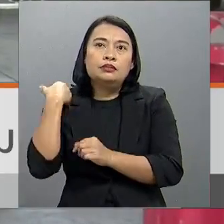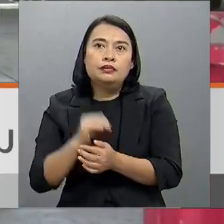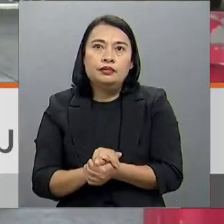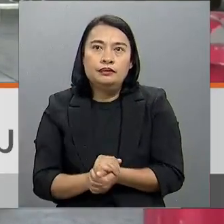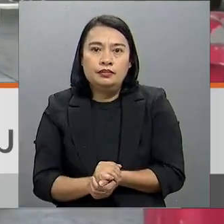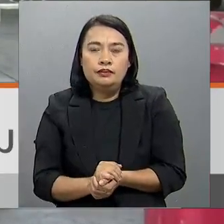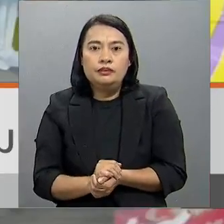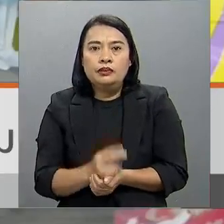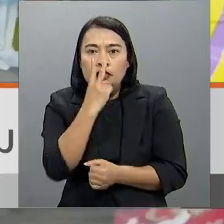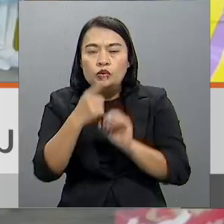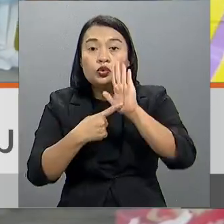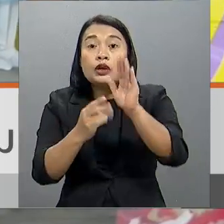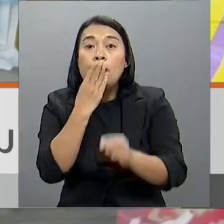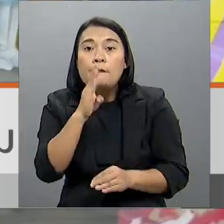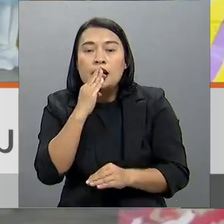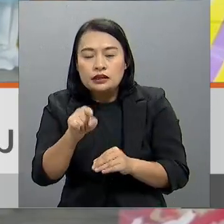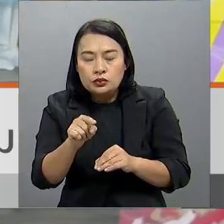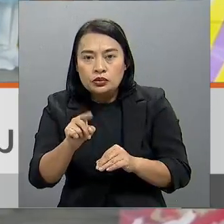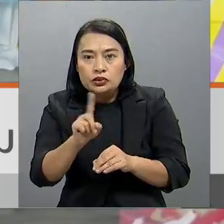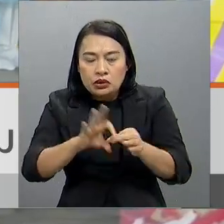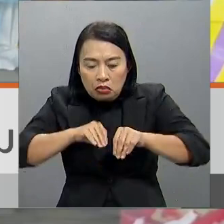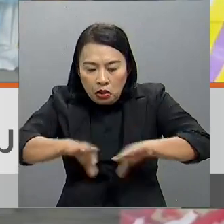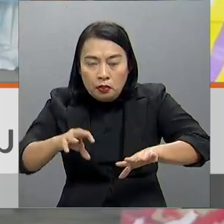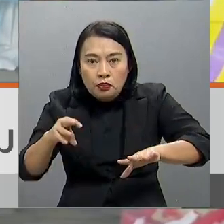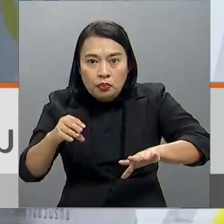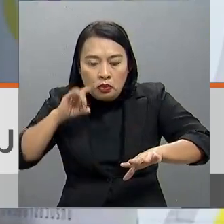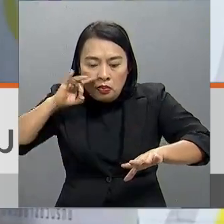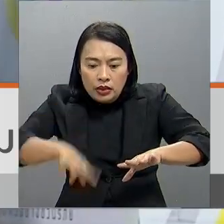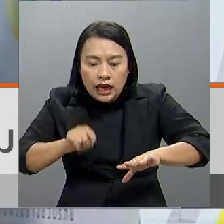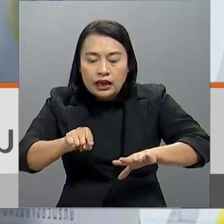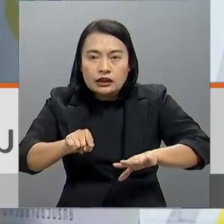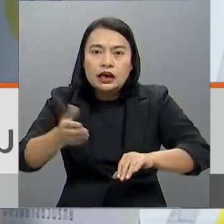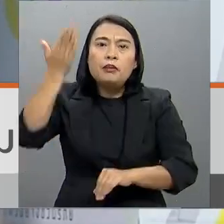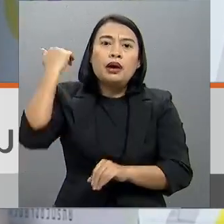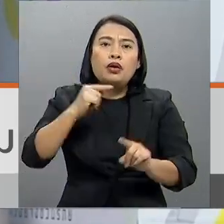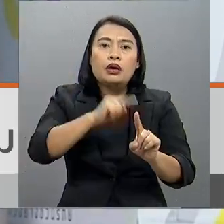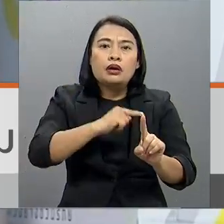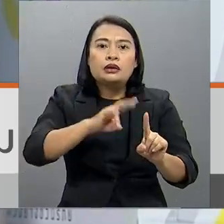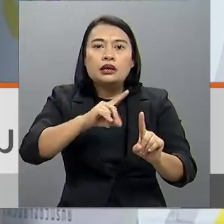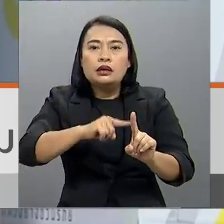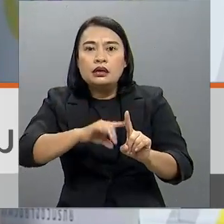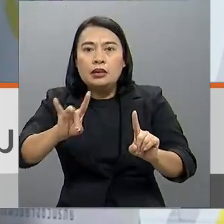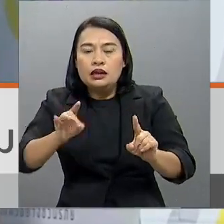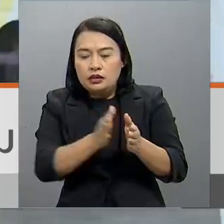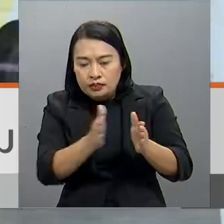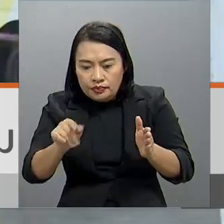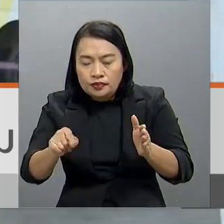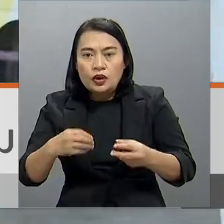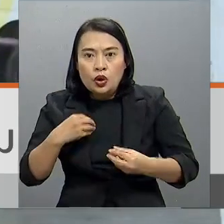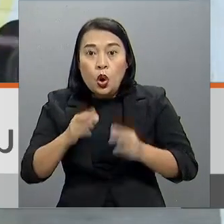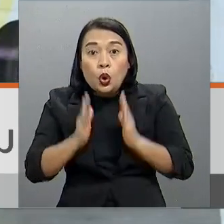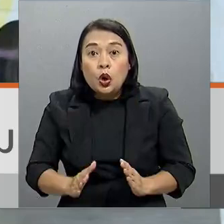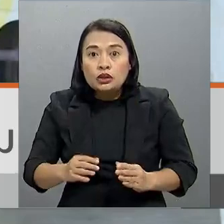ราซิลที่ระบาดรุนแรงหลังจากระรอกราก 7-8เดือนนะครับซึ่งอาจจะทำให้บ่เคยมีภูมิอยู่เดิมมี